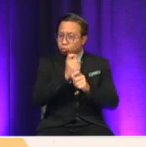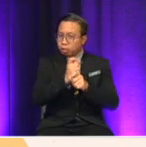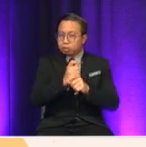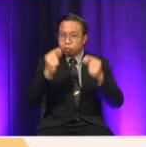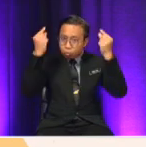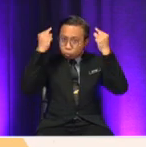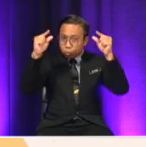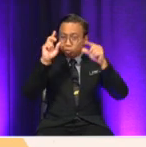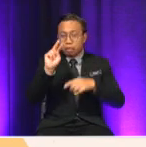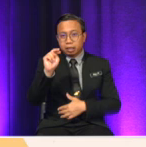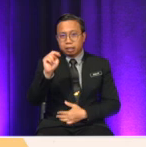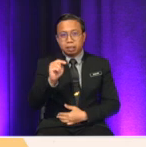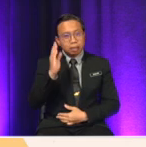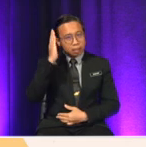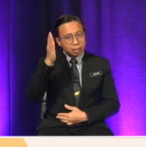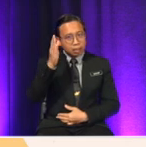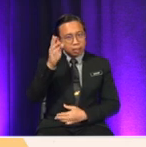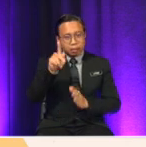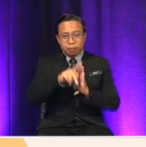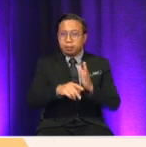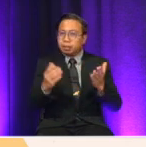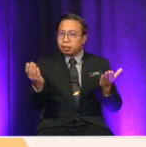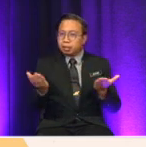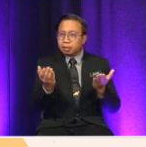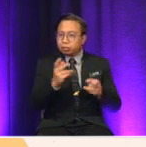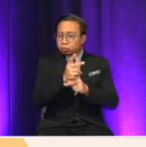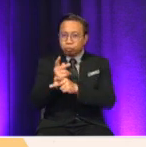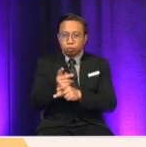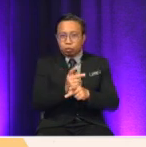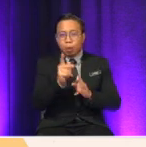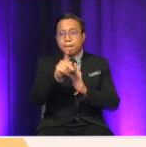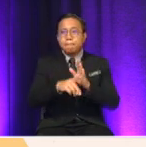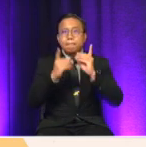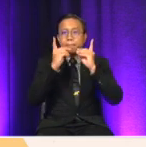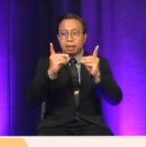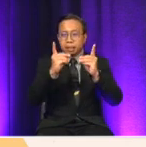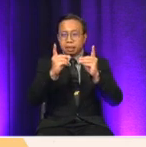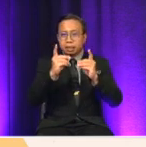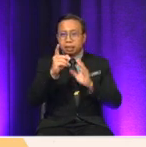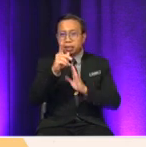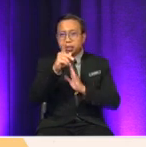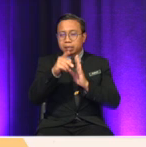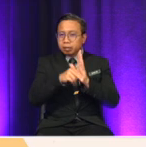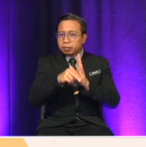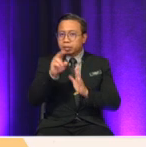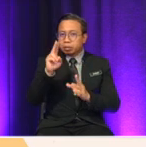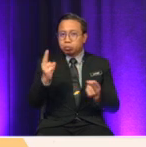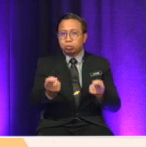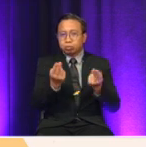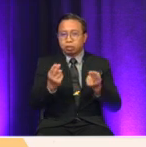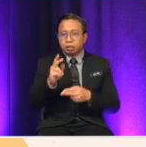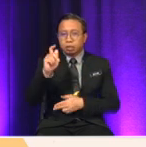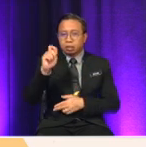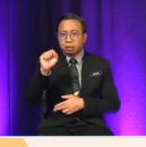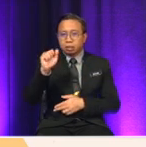kamu nanti sebagai seorang pengasuh, sebagai seorang pendidik dan juga seorang pengusaha taska, pada satu